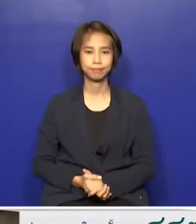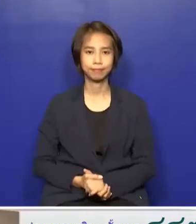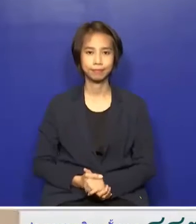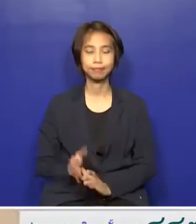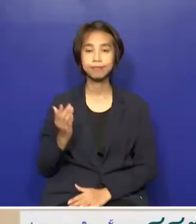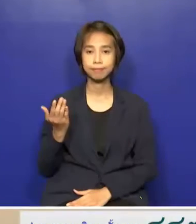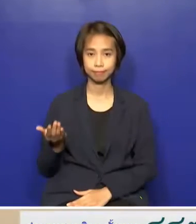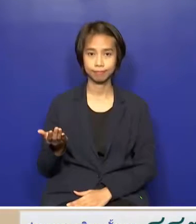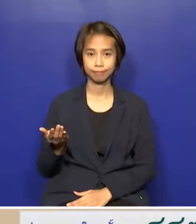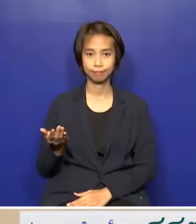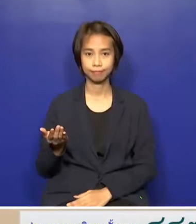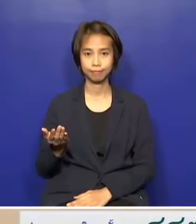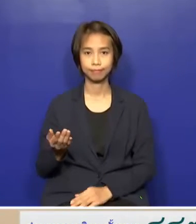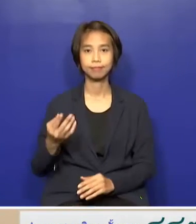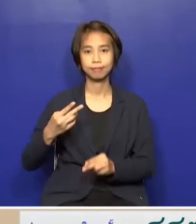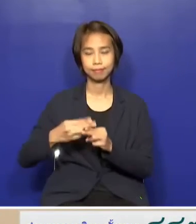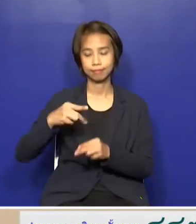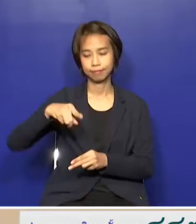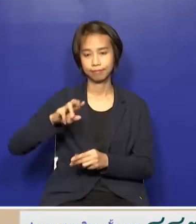เชิญคประกอบรฐนาพั